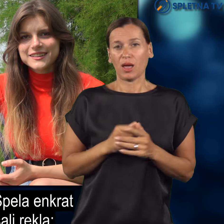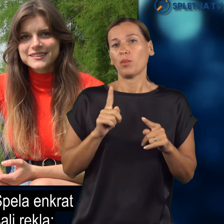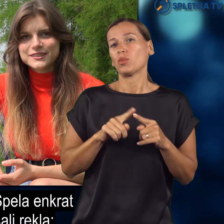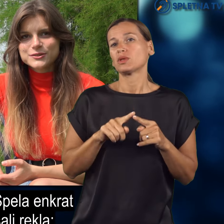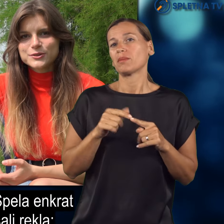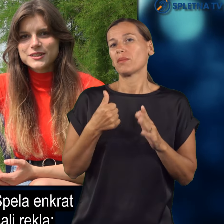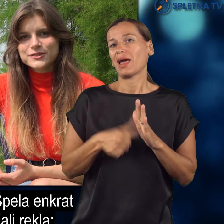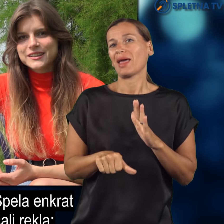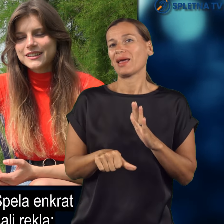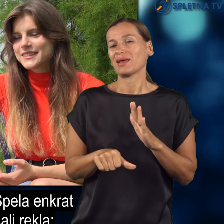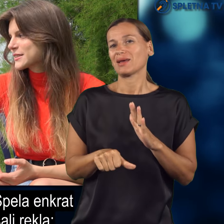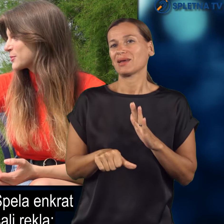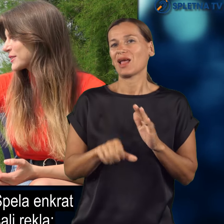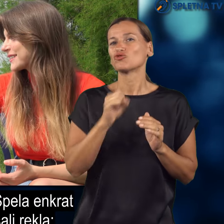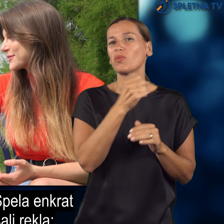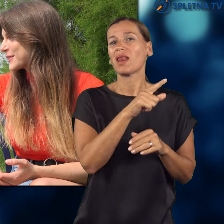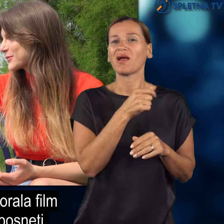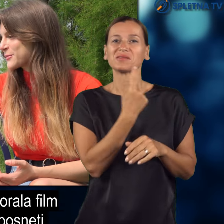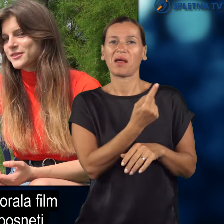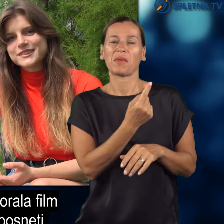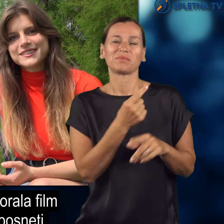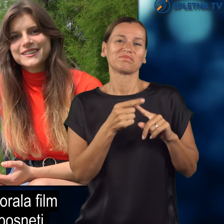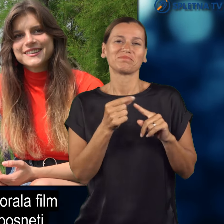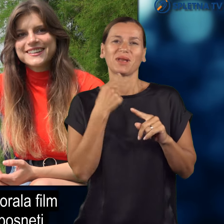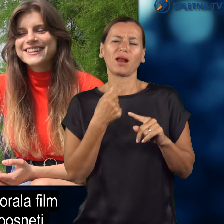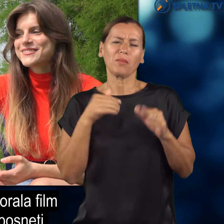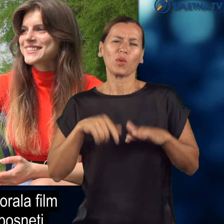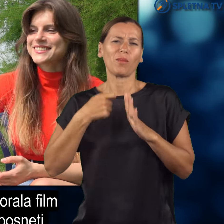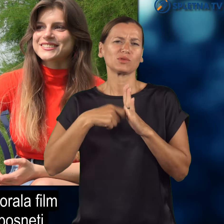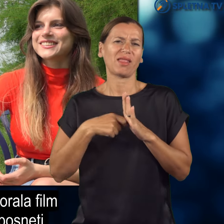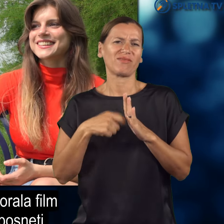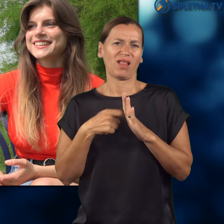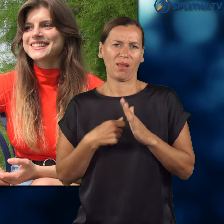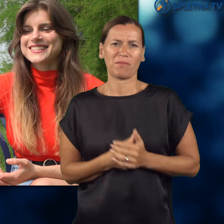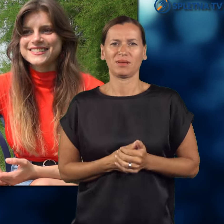Špela enkrat tako v hecu rekla, ja, se bi mogla film o tem posneti.